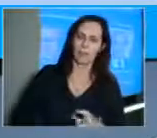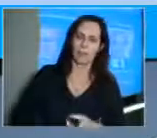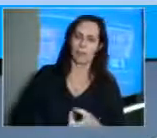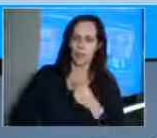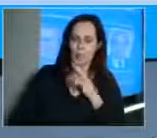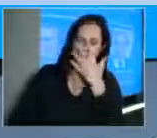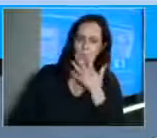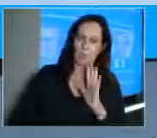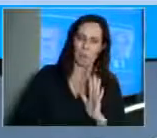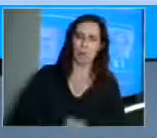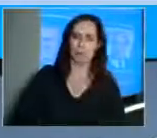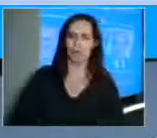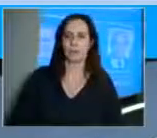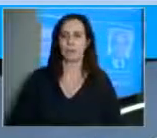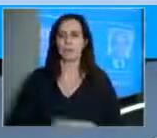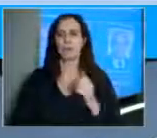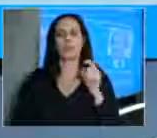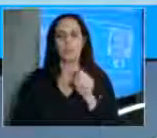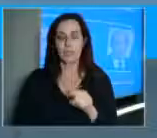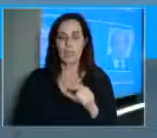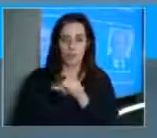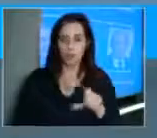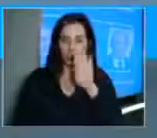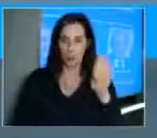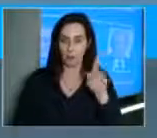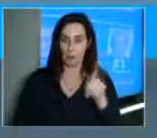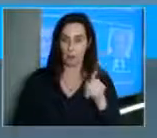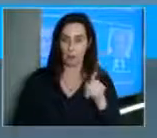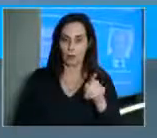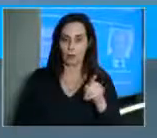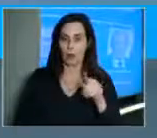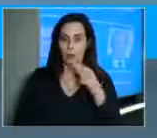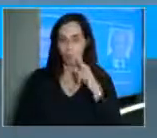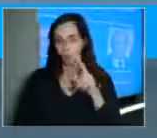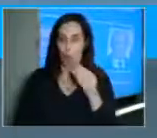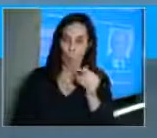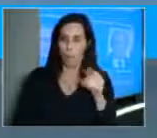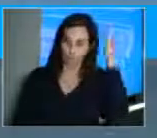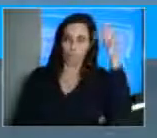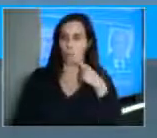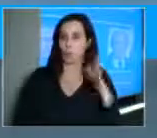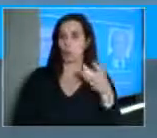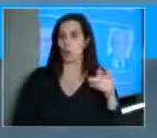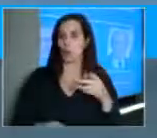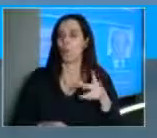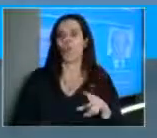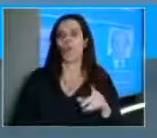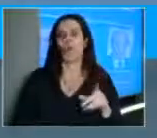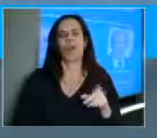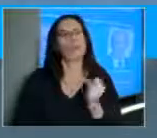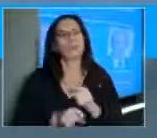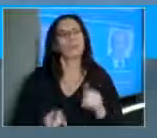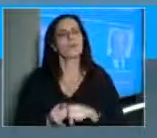שמימה. האם זה שמאשימים אותו, שבני גנץ מאשים או רומז, שמדובר בספין בחירות, במי זה